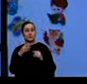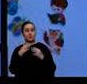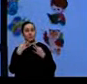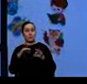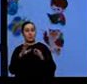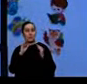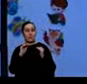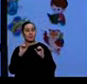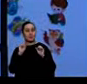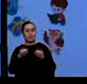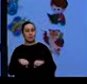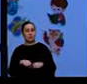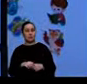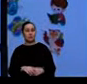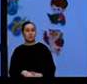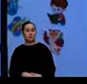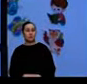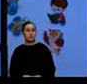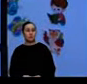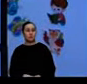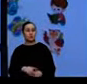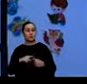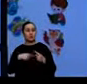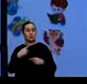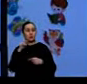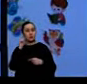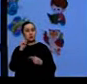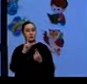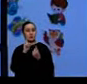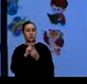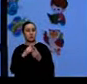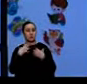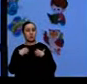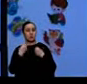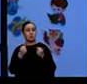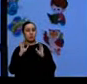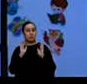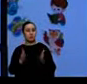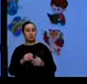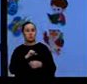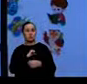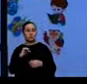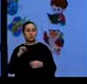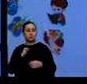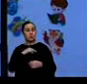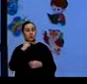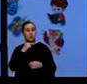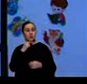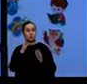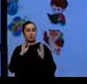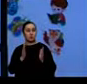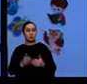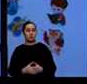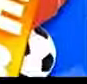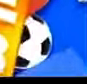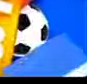bilan bemalol xayrlashsam ham bo'ladi. Keyingi darsda uchrashguncha sog'-omon bo'ling. O'zingizni ehtiyot